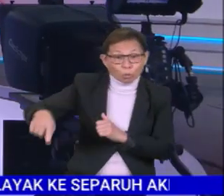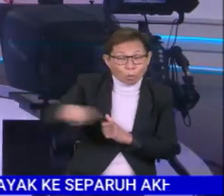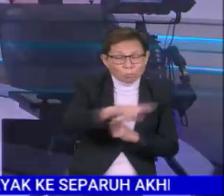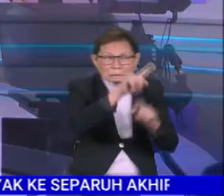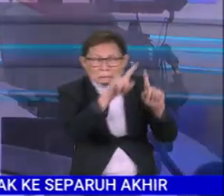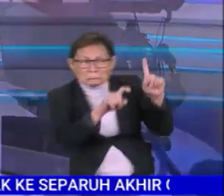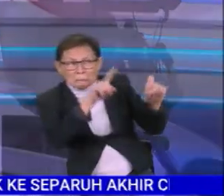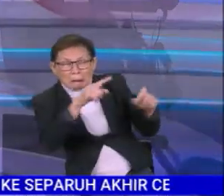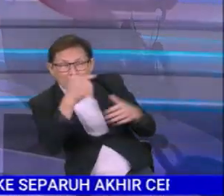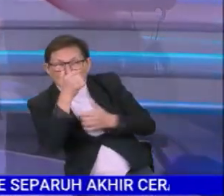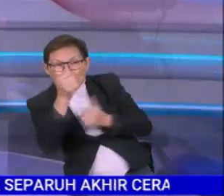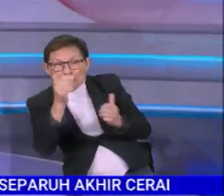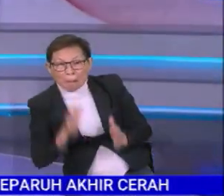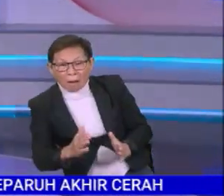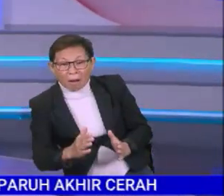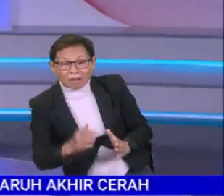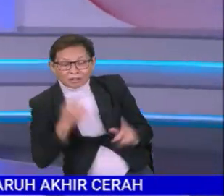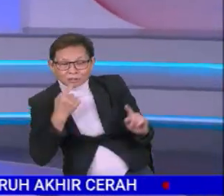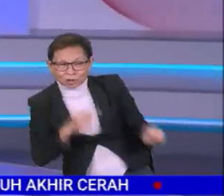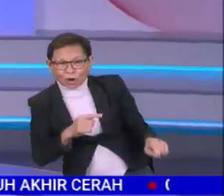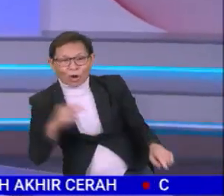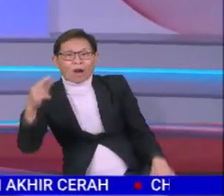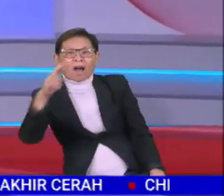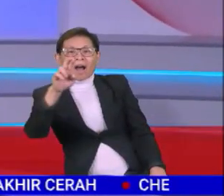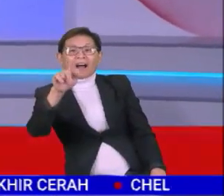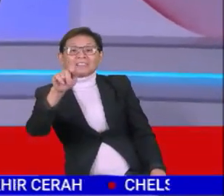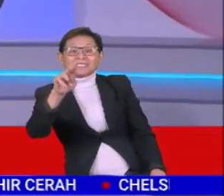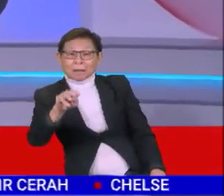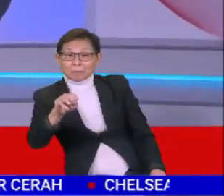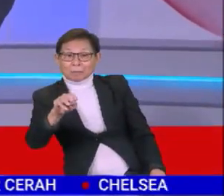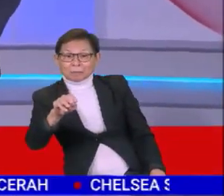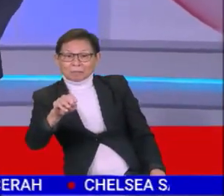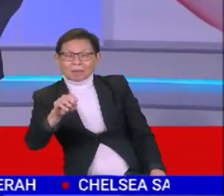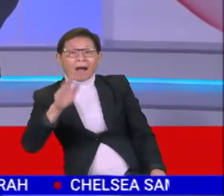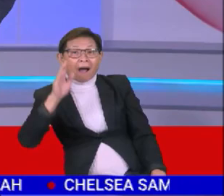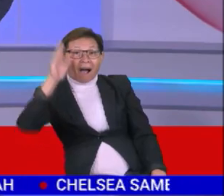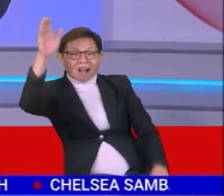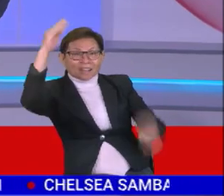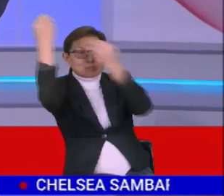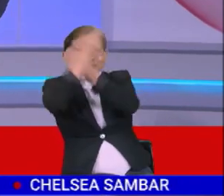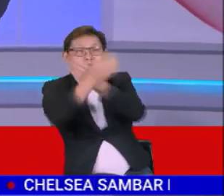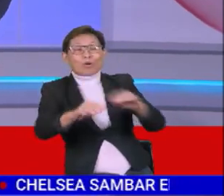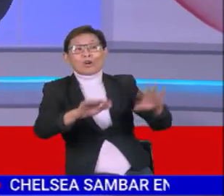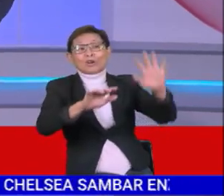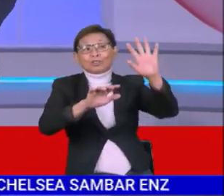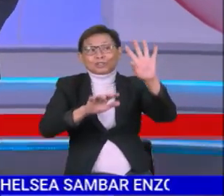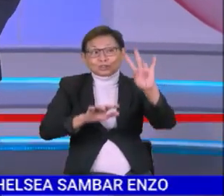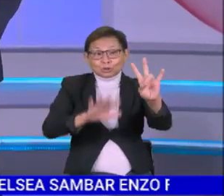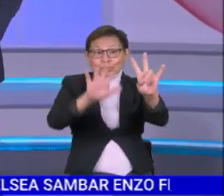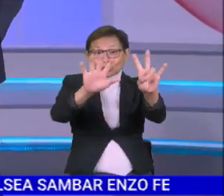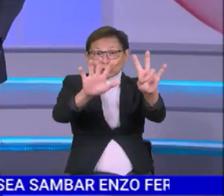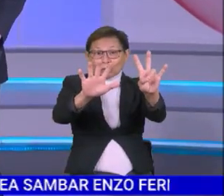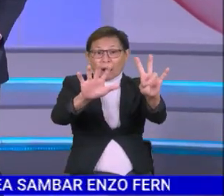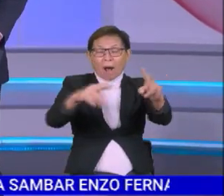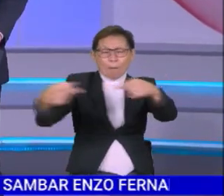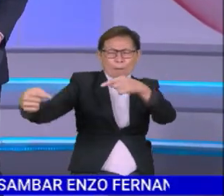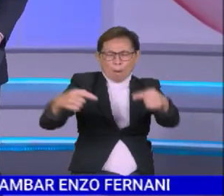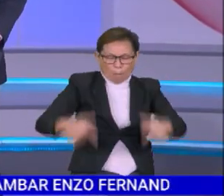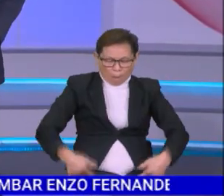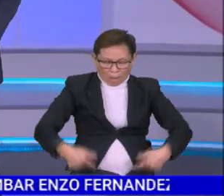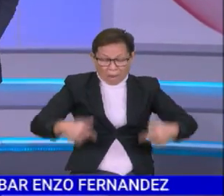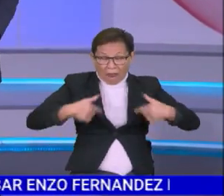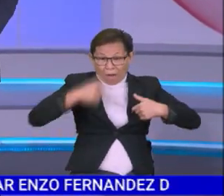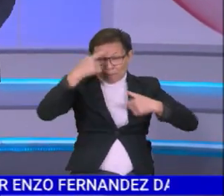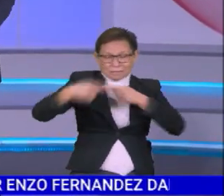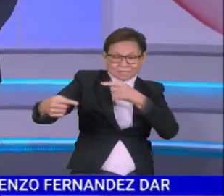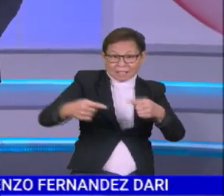Teka-teki peminat akhirnya terjawab apabila Radio Televisyen Malaysia RTM bakal menyiarkan 75 perlawanan secara langsung bagi saingan